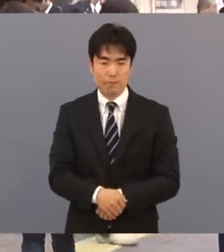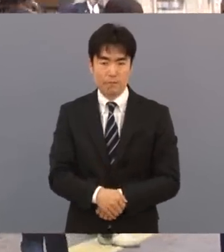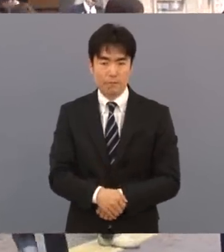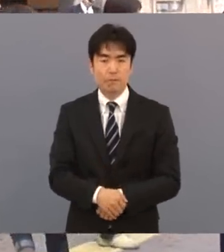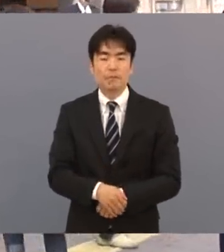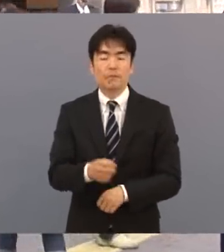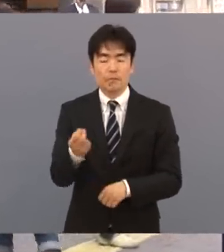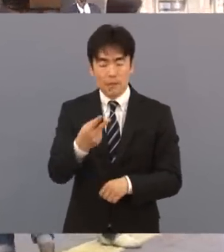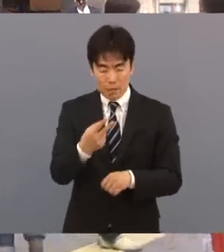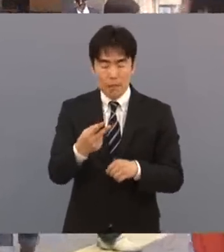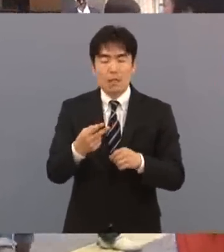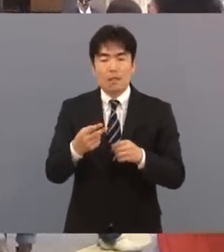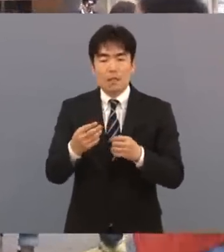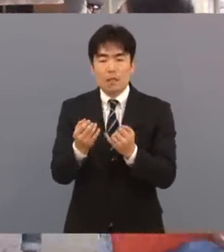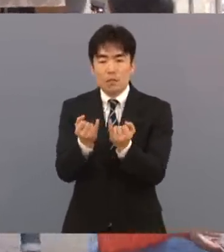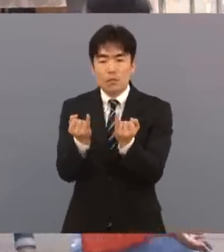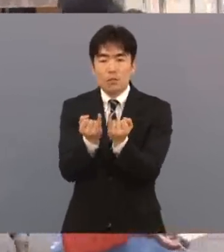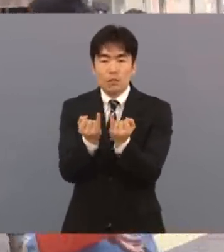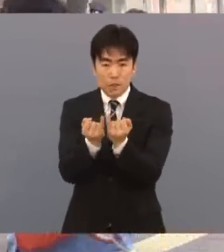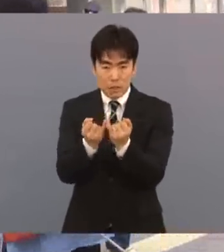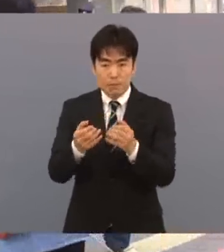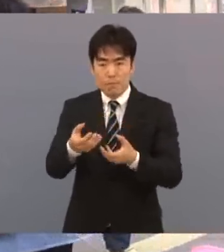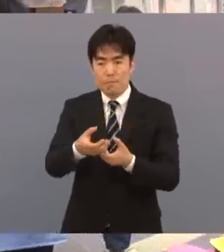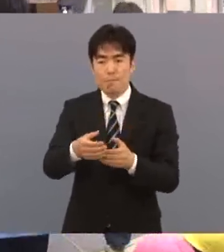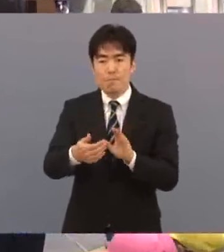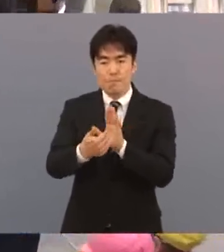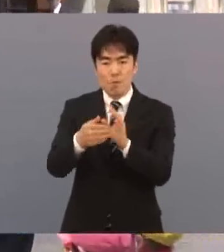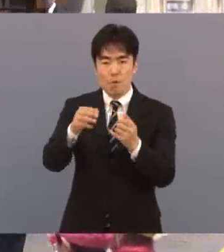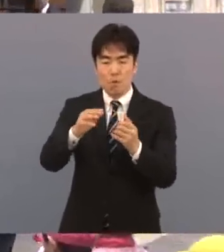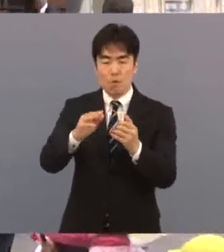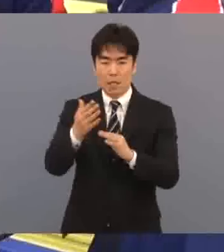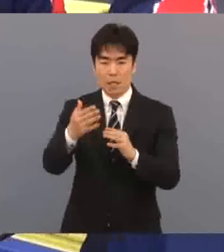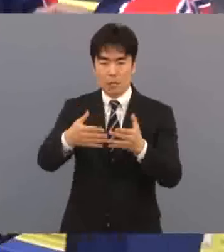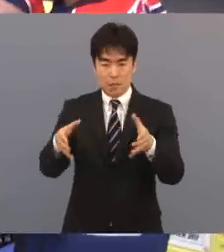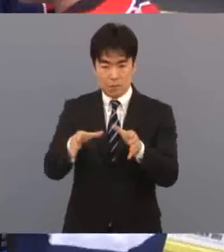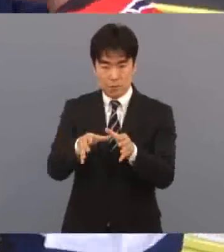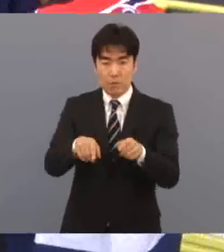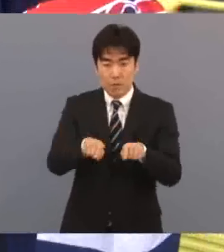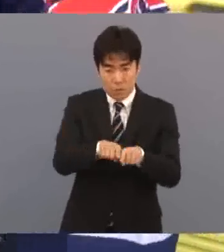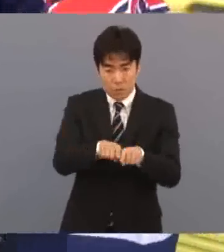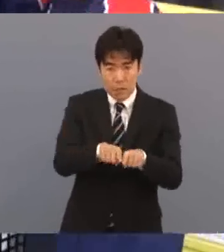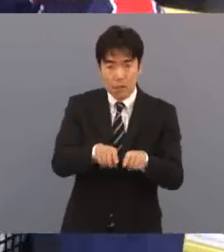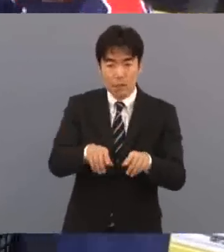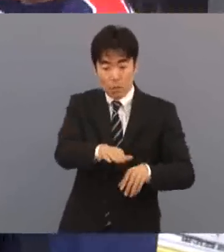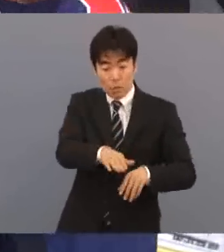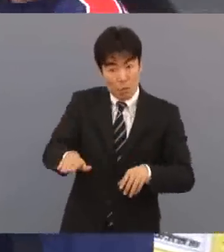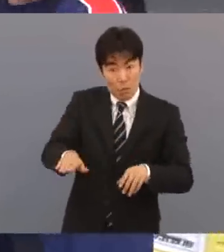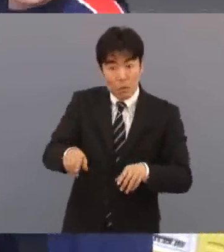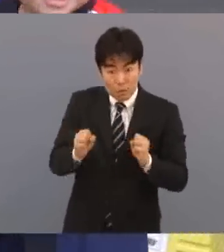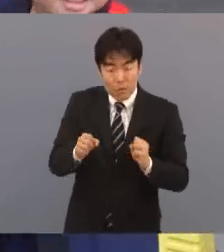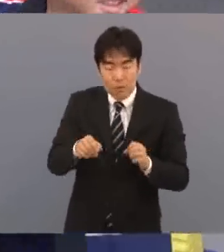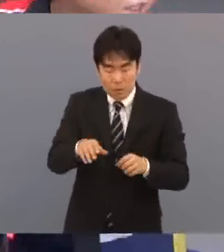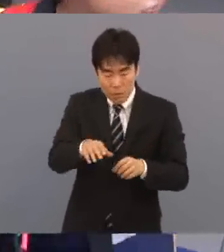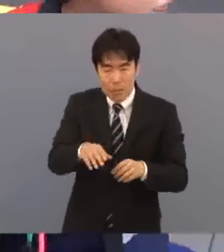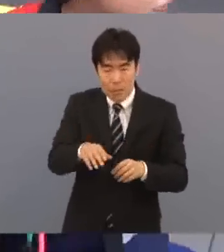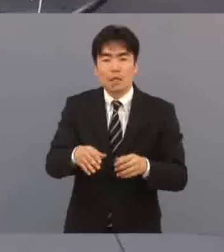また婦人防火クラブの皆さんと駅で呼びかけをしているのは幼年消防クラブの皆さんです